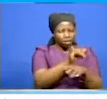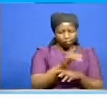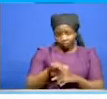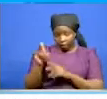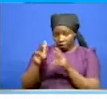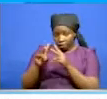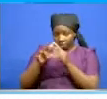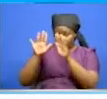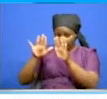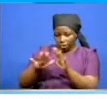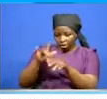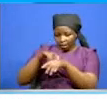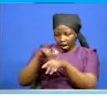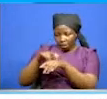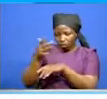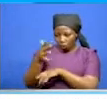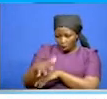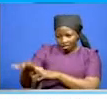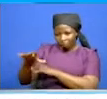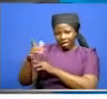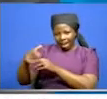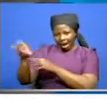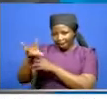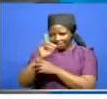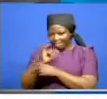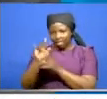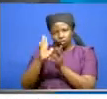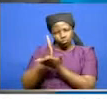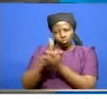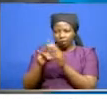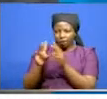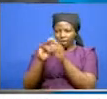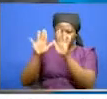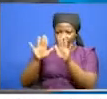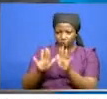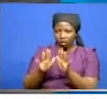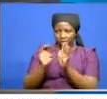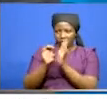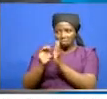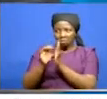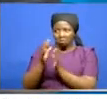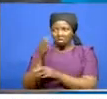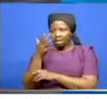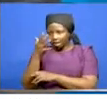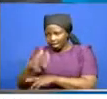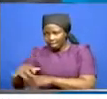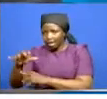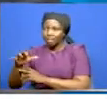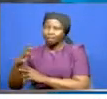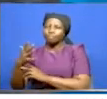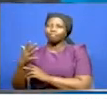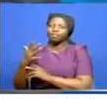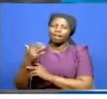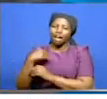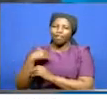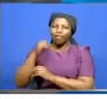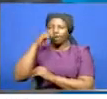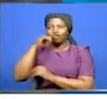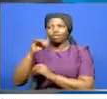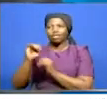Naam. Wakati maeneo bunge yanaongezwa ni muhimu. Naam. Kwa sababu mazini kuna constituency twist. unapiga 10,000